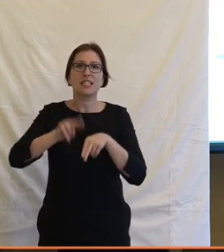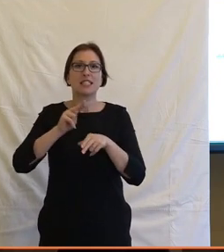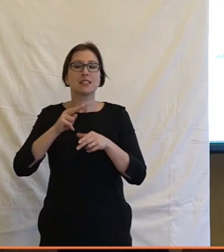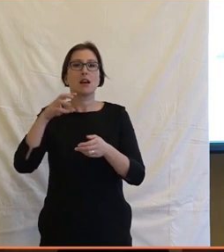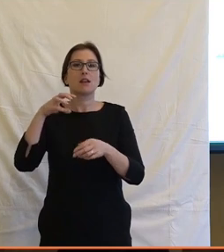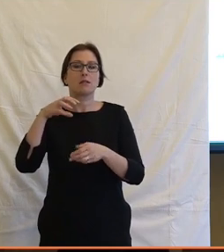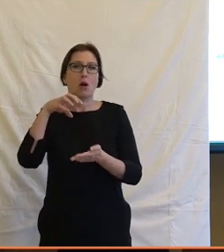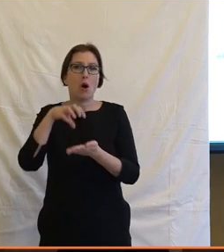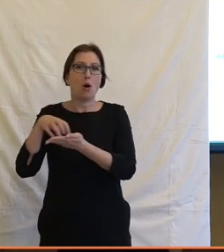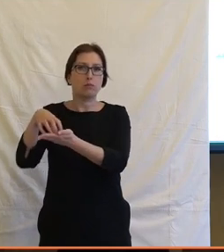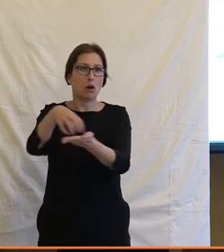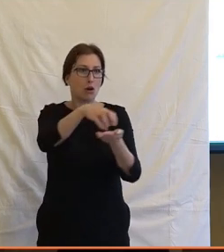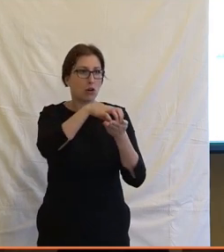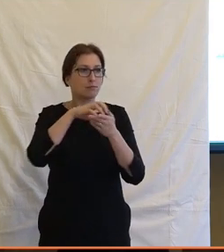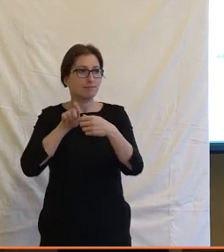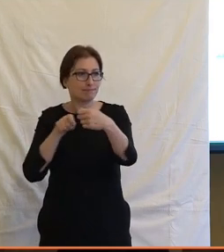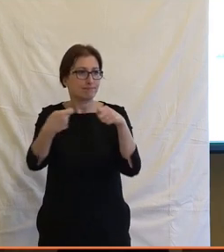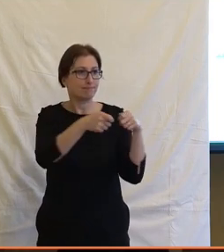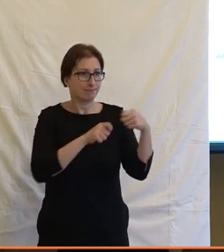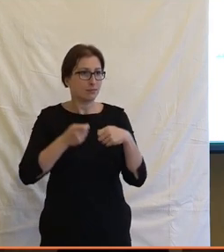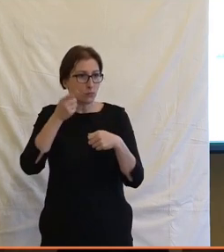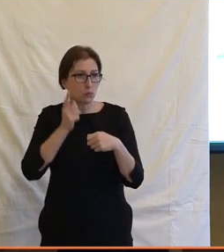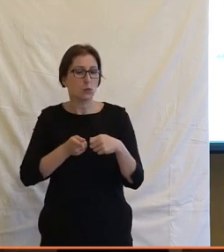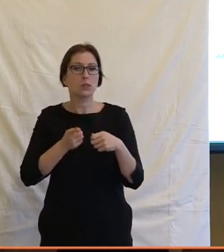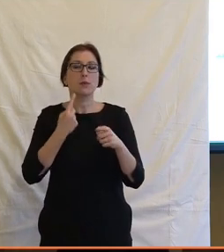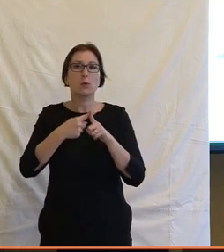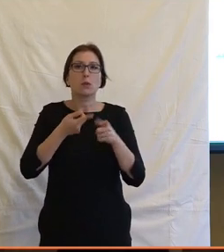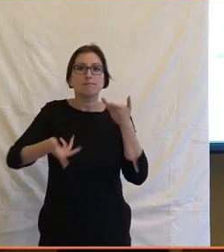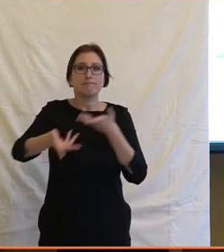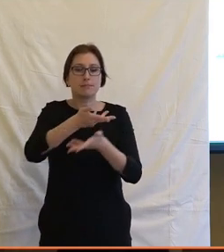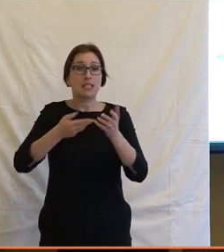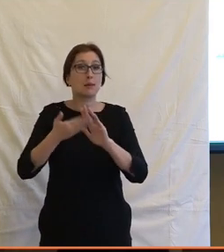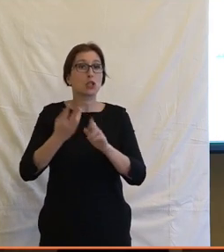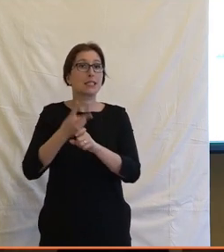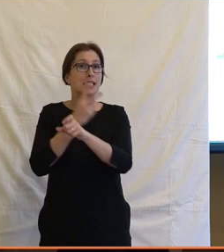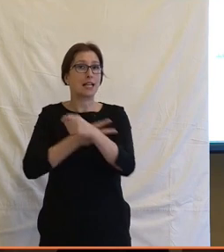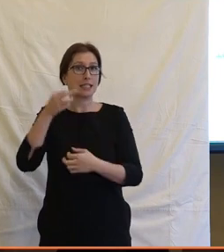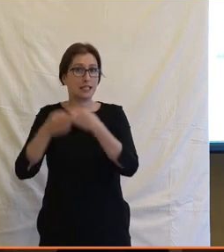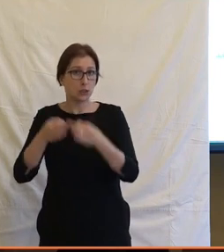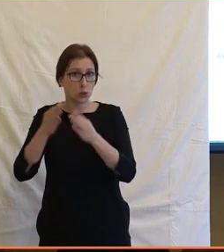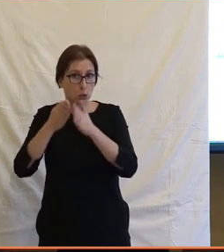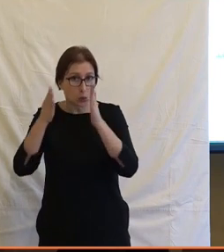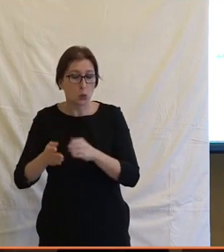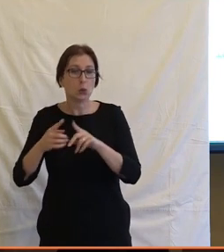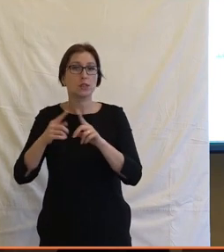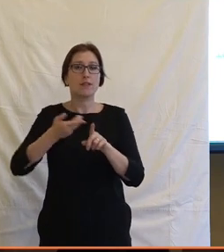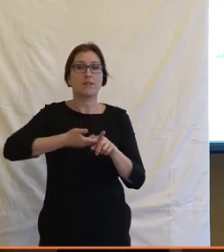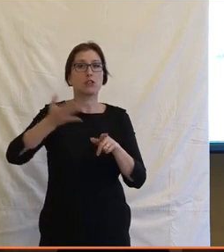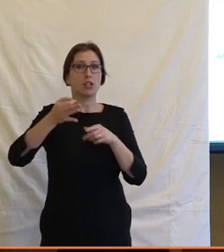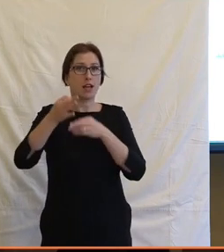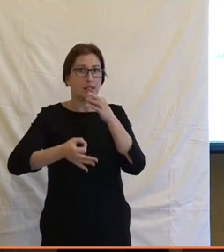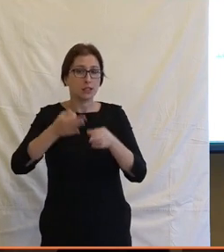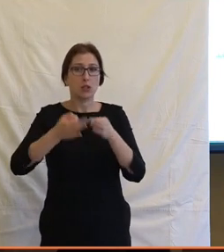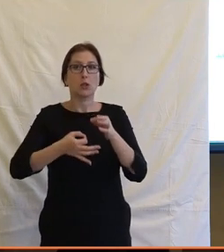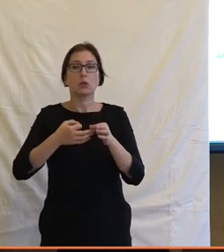mezioborová debata, ale ve smyslu, že by vlastně státní instituce, veřejné instituce,